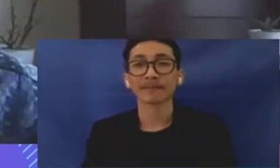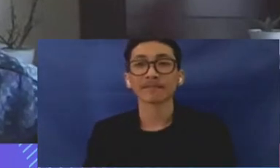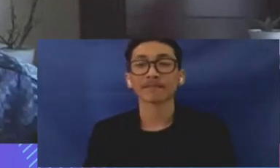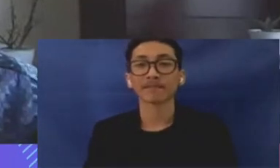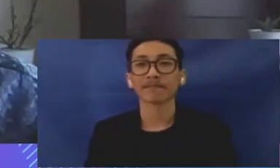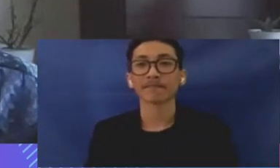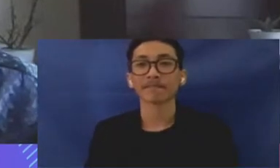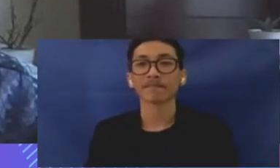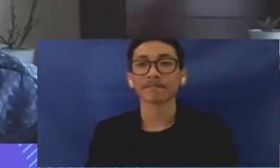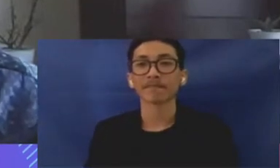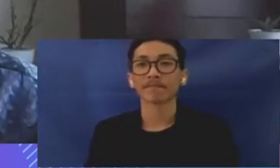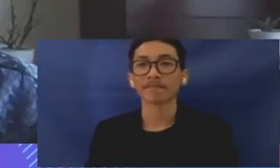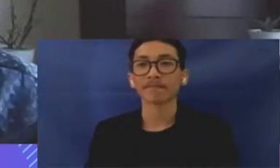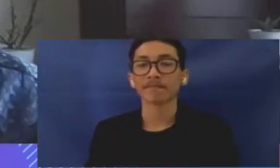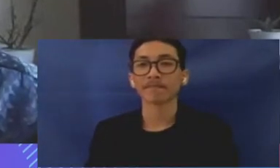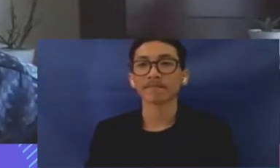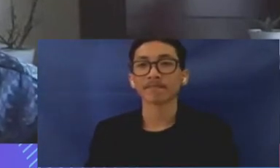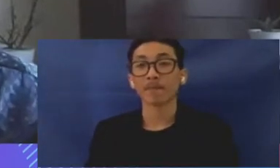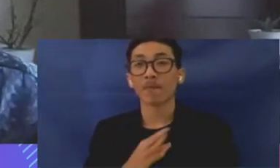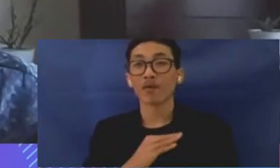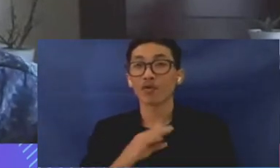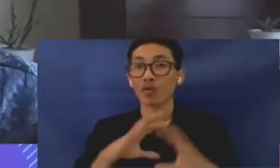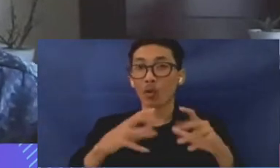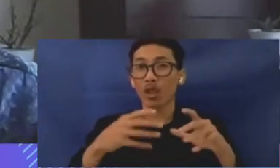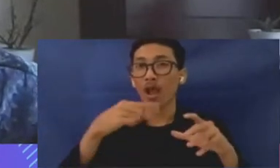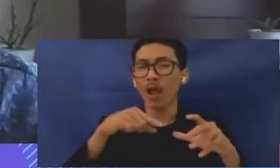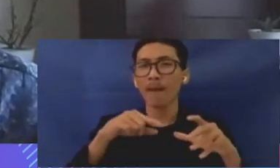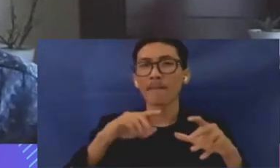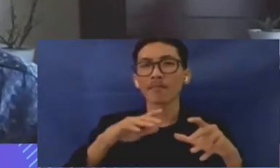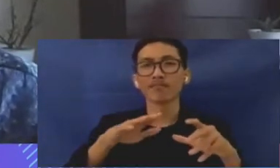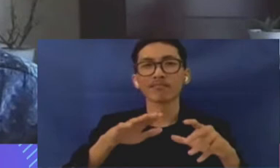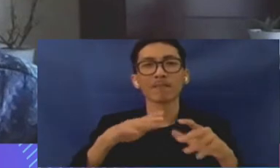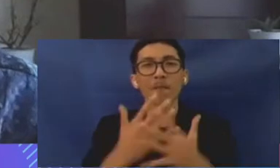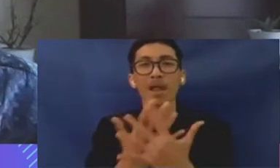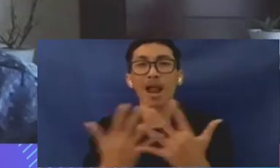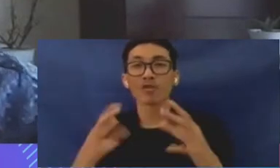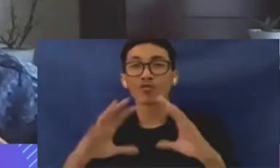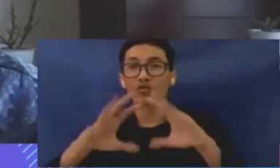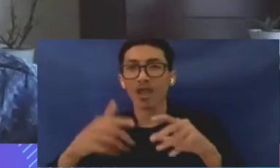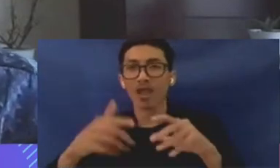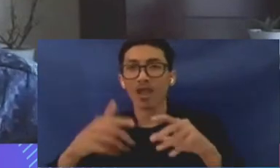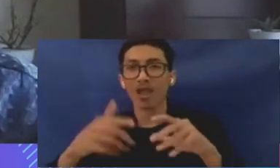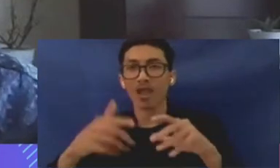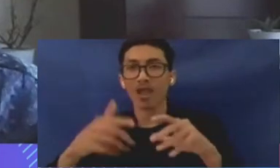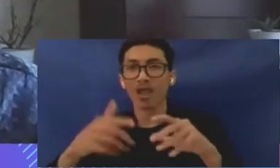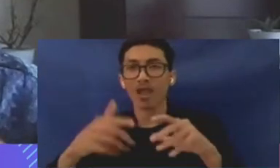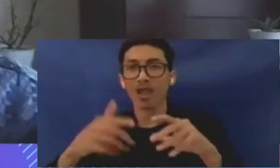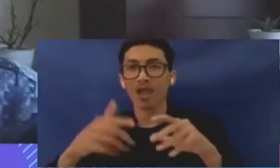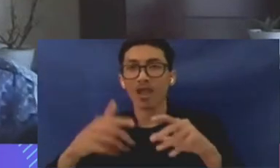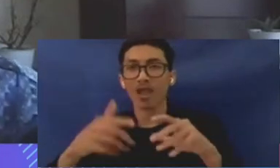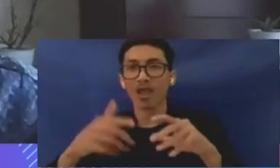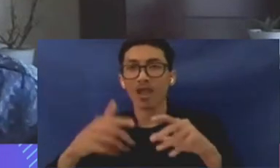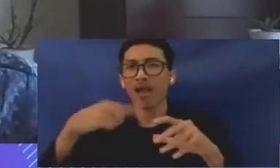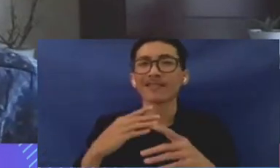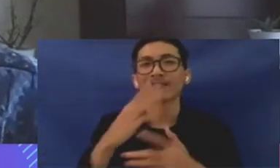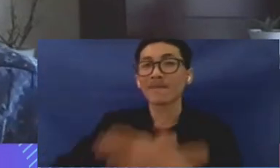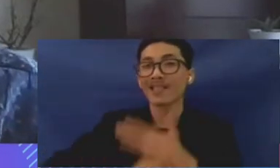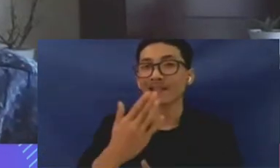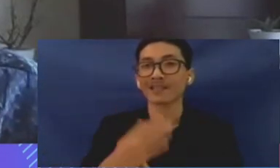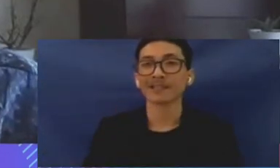Dunia, 15% penduduk dunia punya disabilitas, yaitu kira-kira 1 miliar